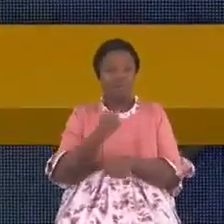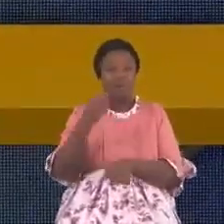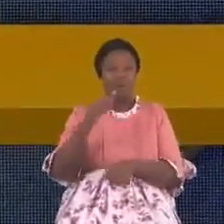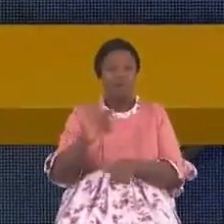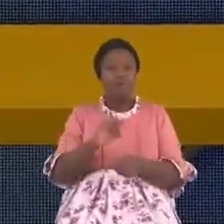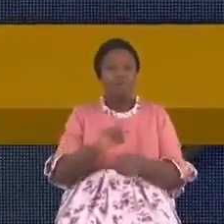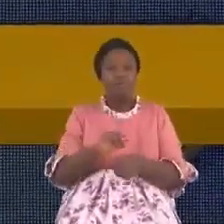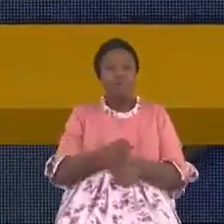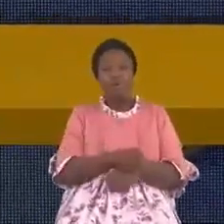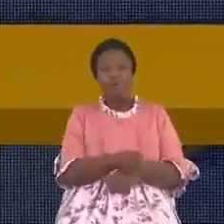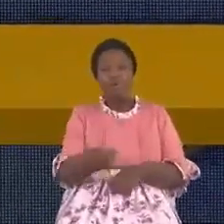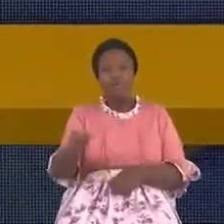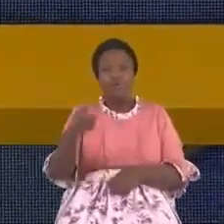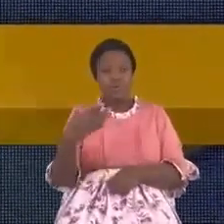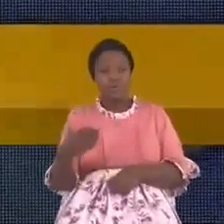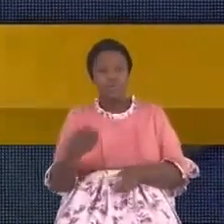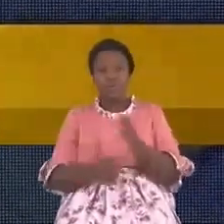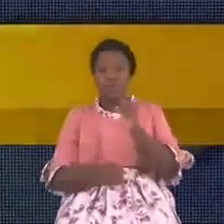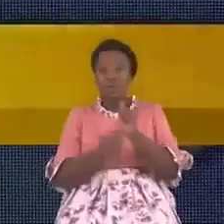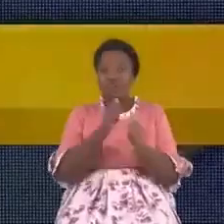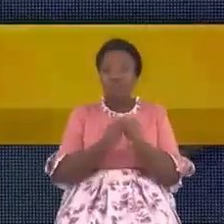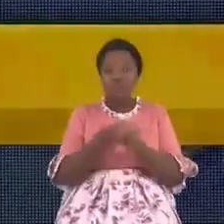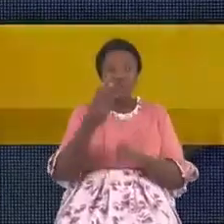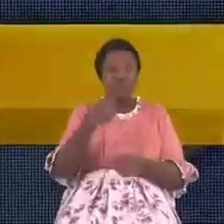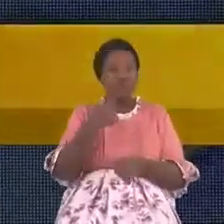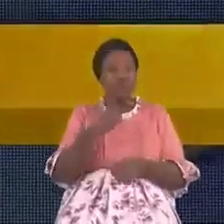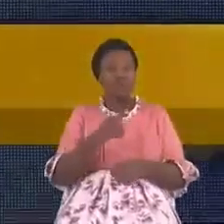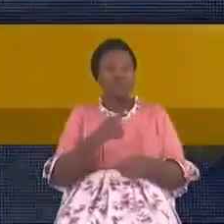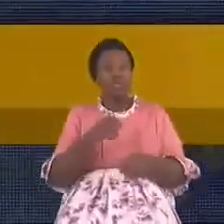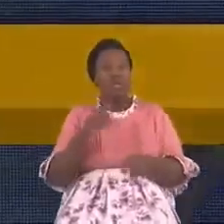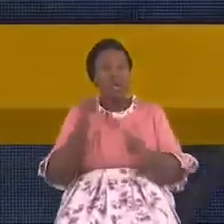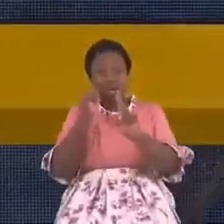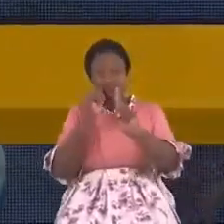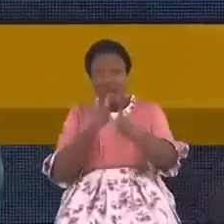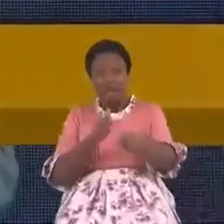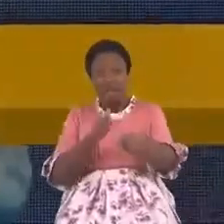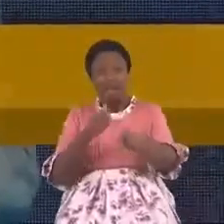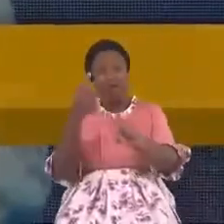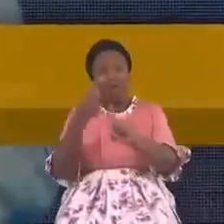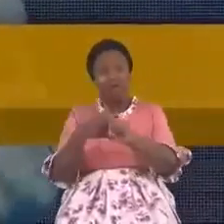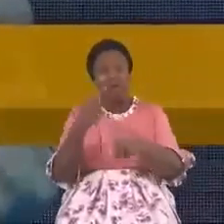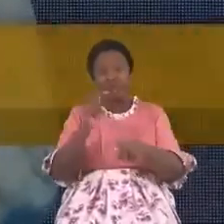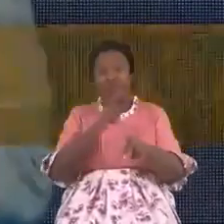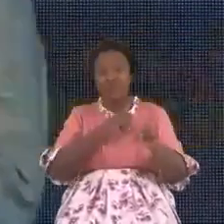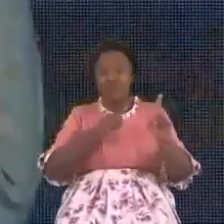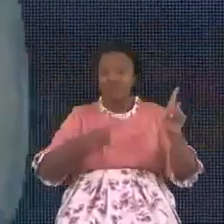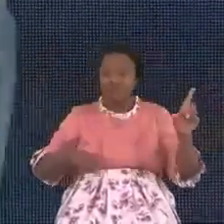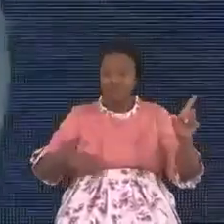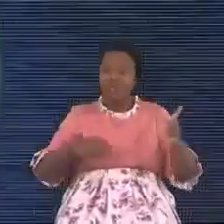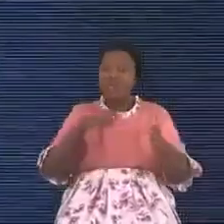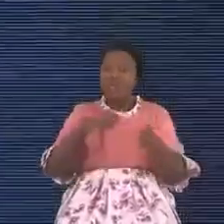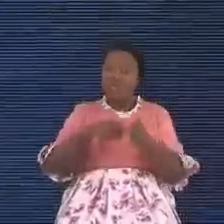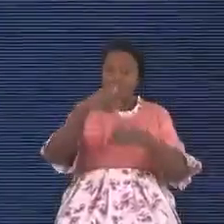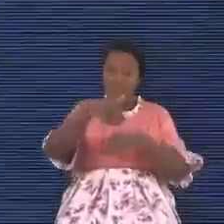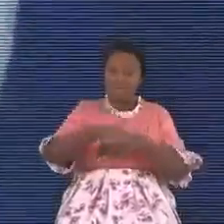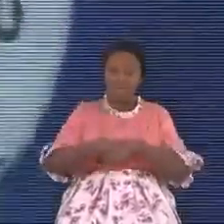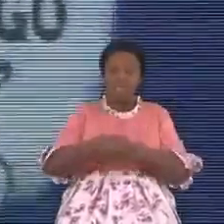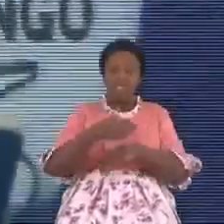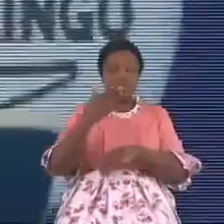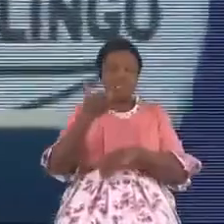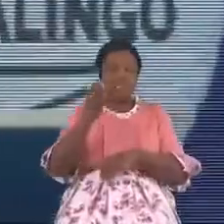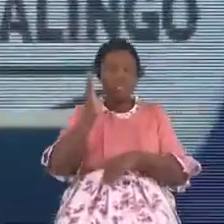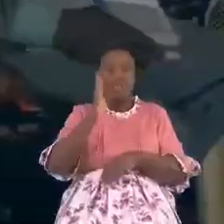a niile nke ịnụworo site n'aka Onyenwe anyị n'abalị a, okwu a ga-arụpụta